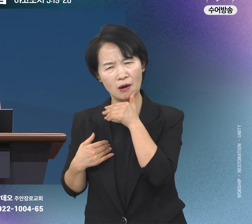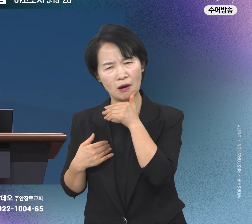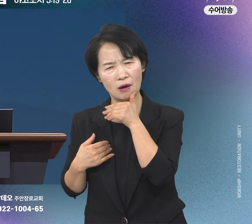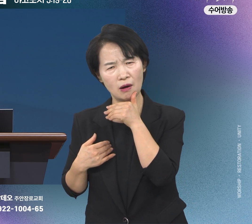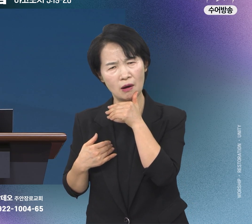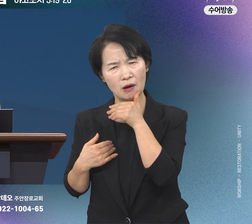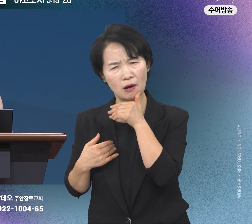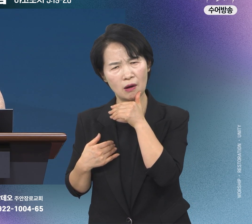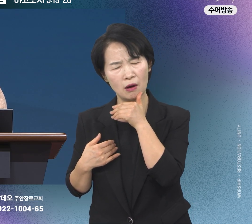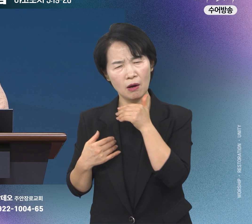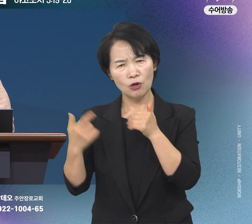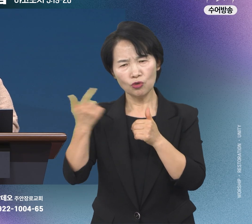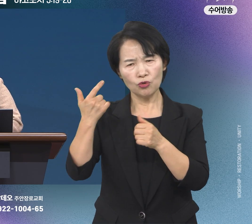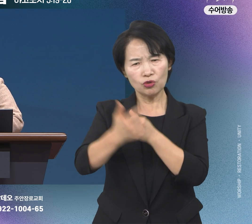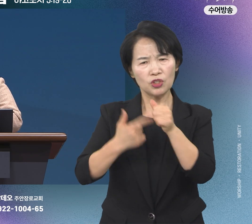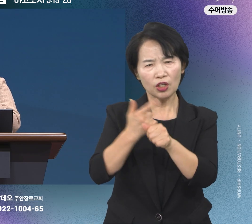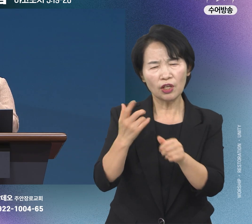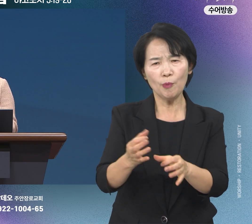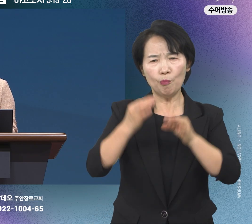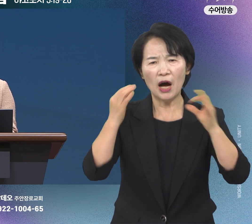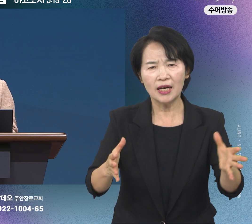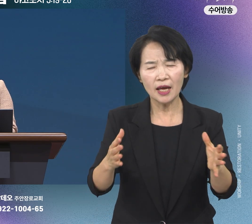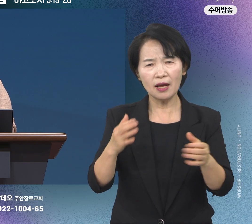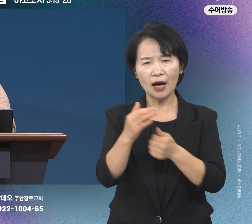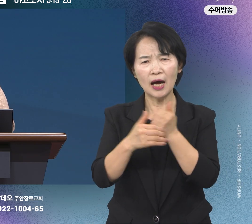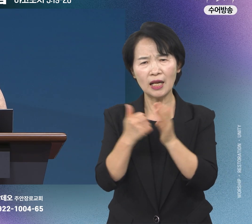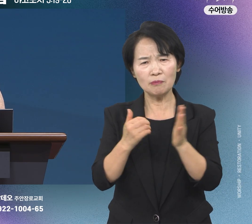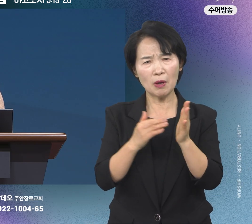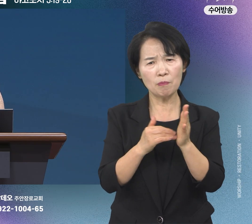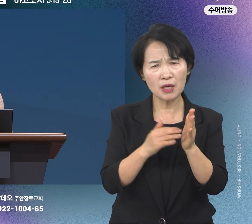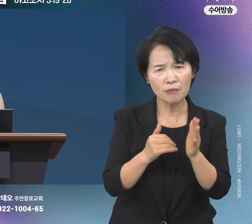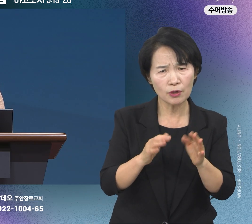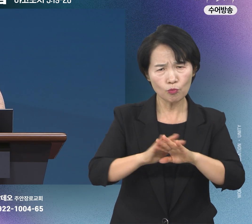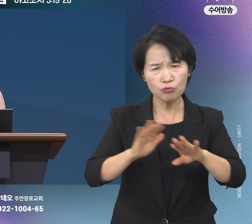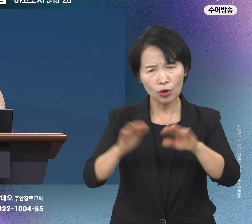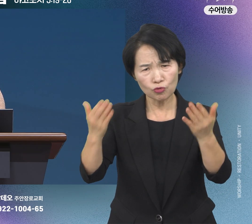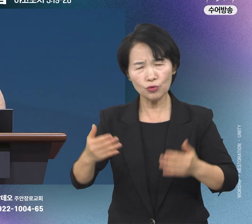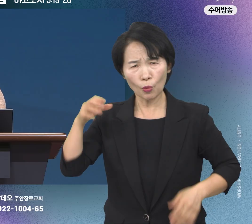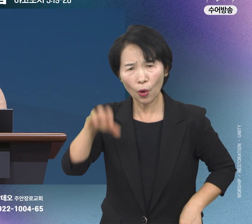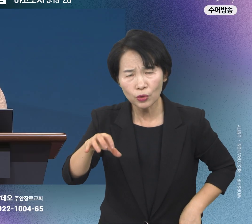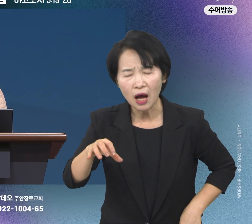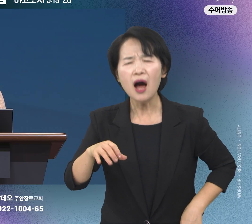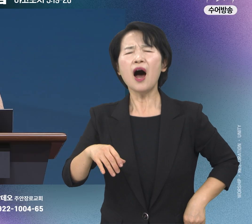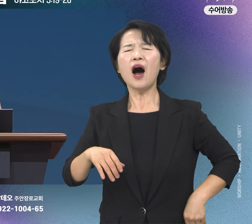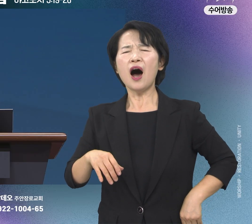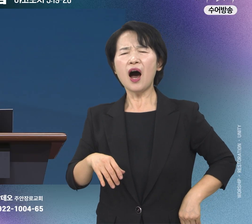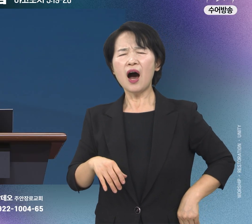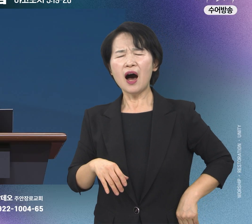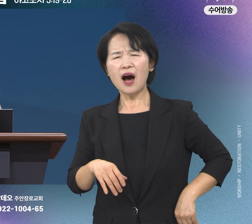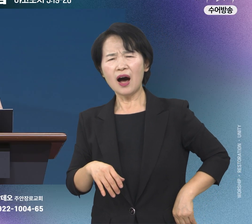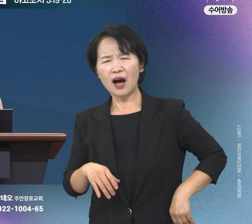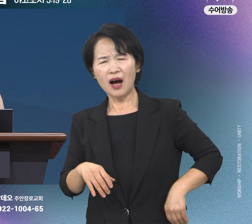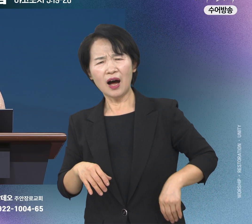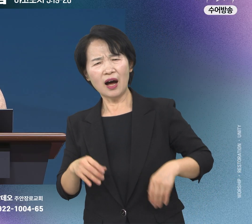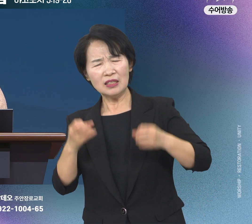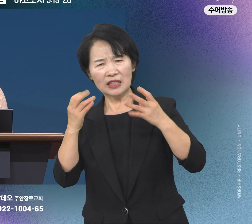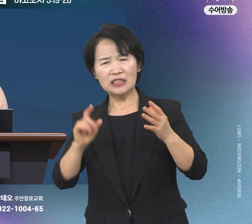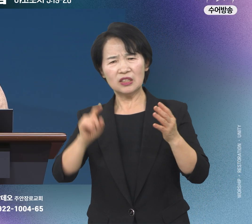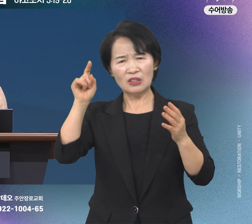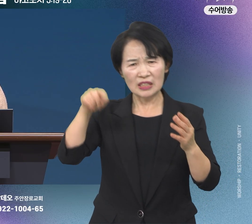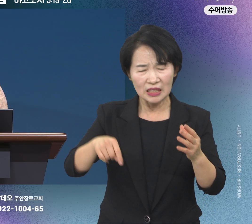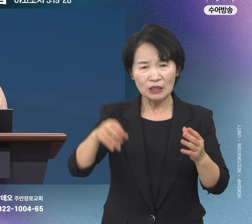드디어 이 6,000년 만에 하나님의 비밀이 풀어지는 곳이구나. 저 신천지가 하나님의 나라고 12지파가